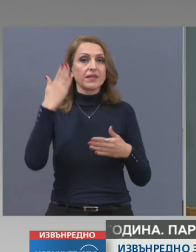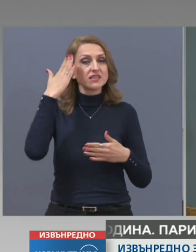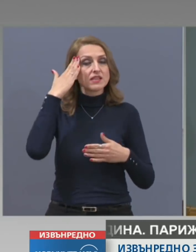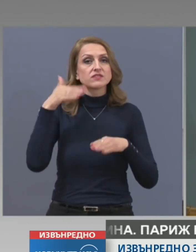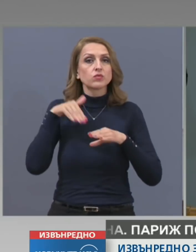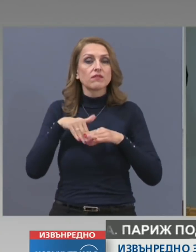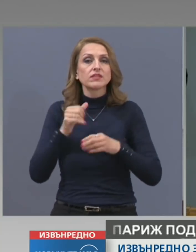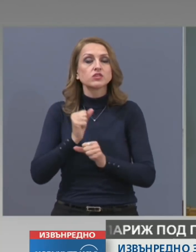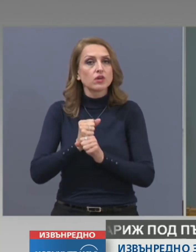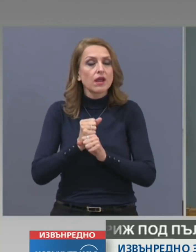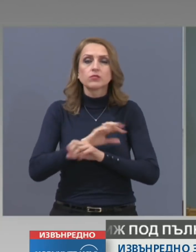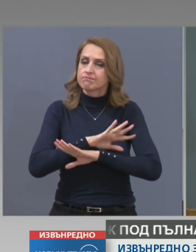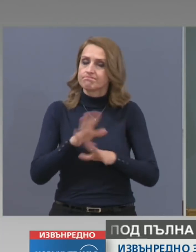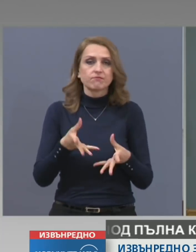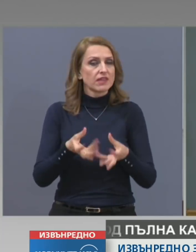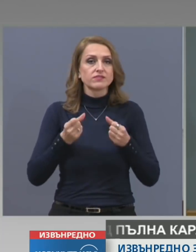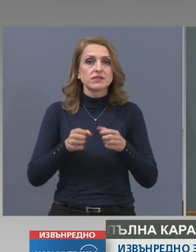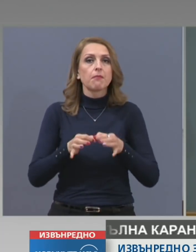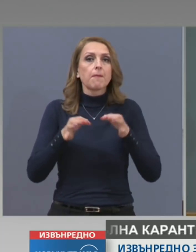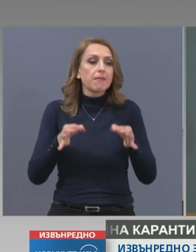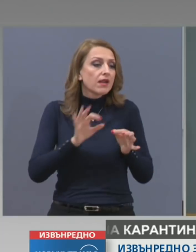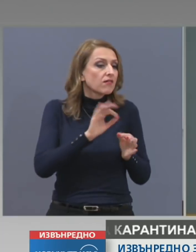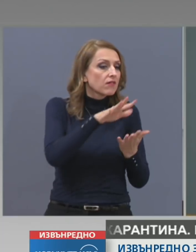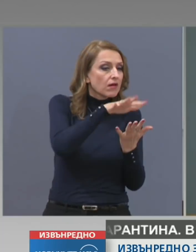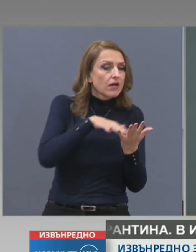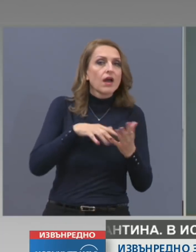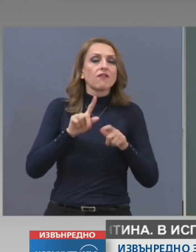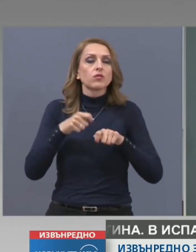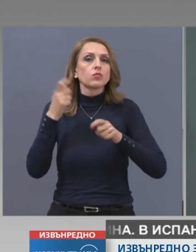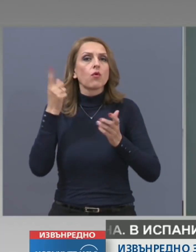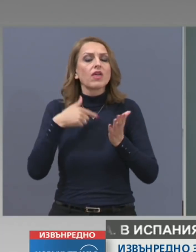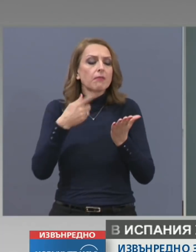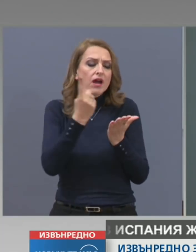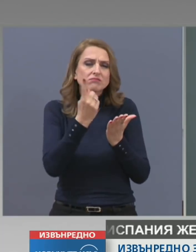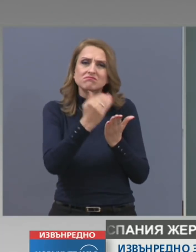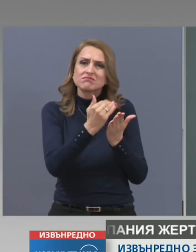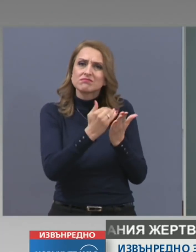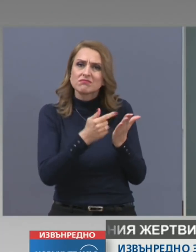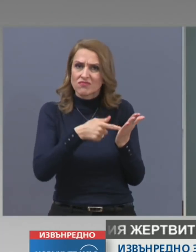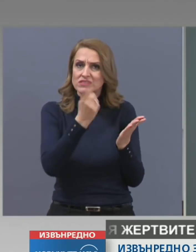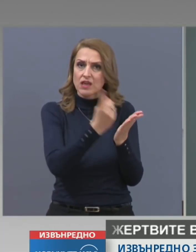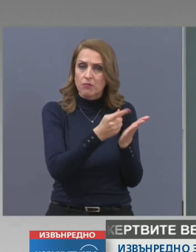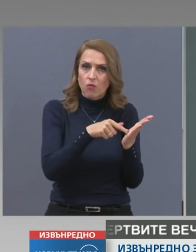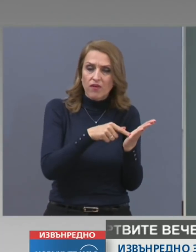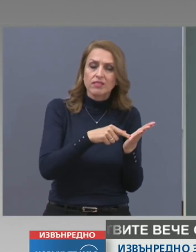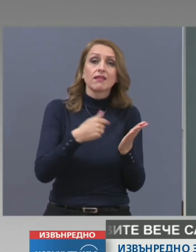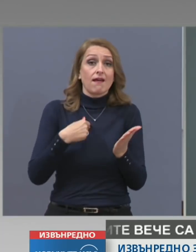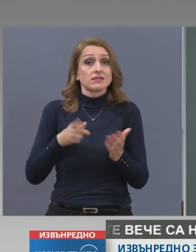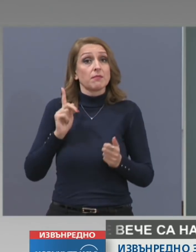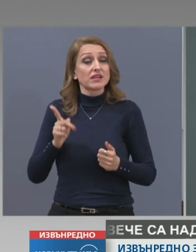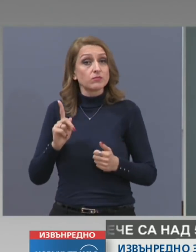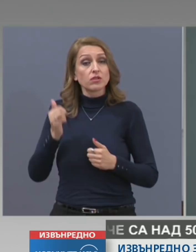взима мерки за изпълнение на разпоредените мероприятия в настоящата заповед. Разпоредил съм на главния секретар